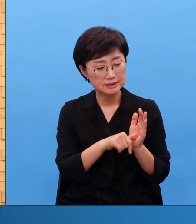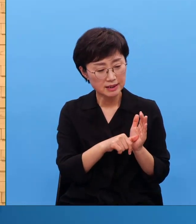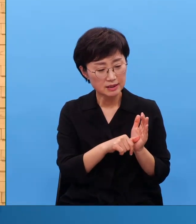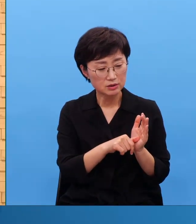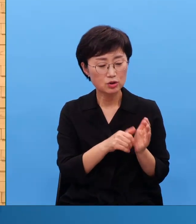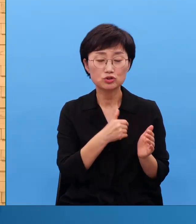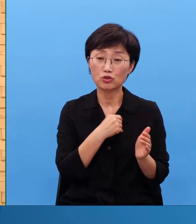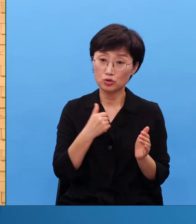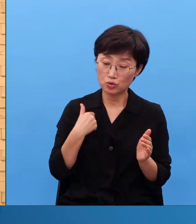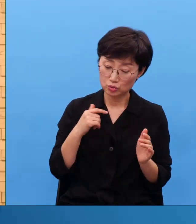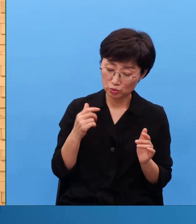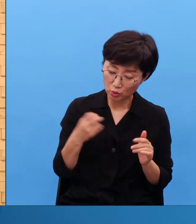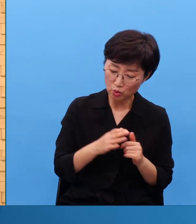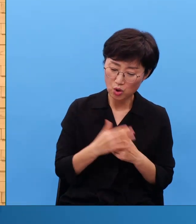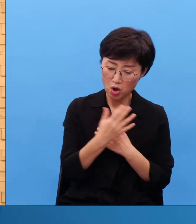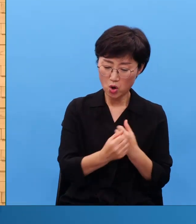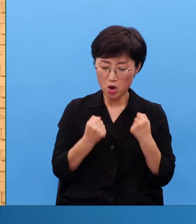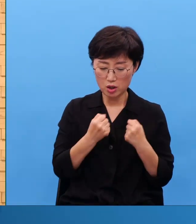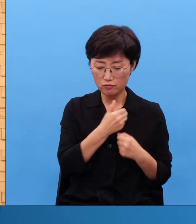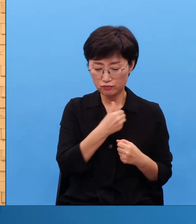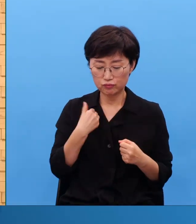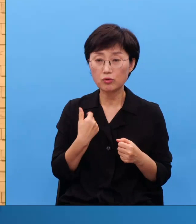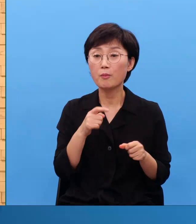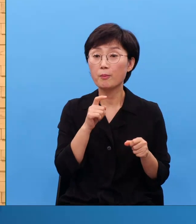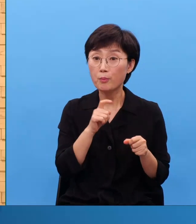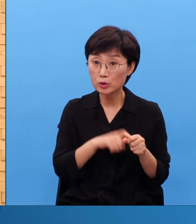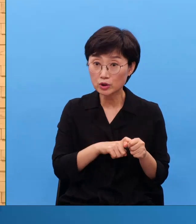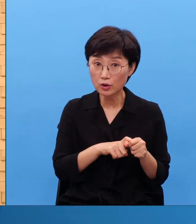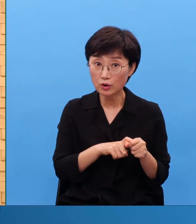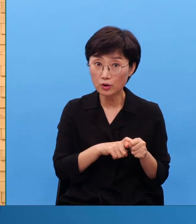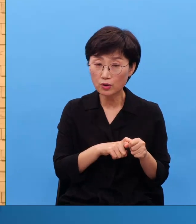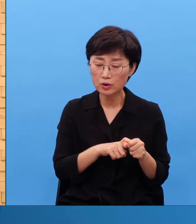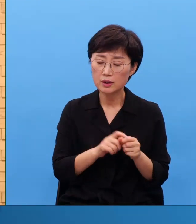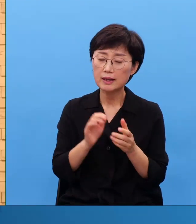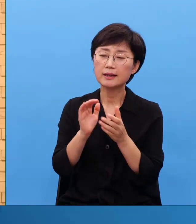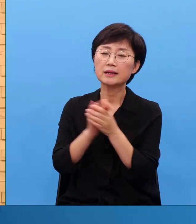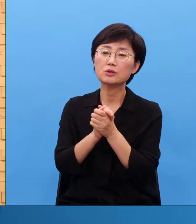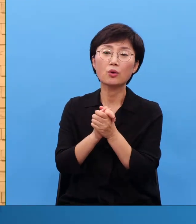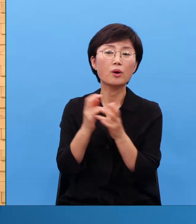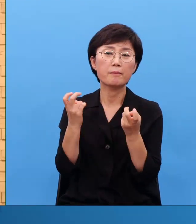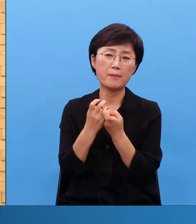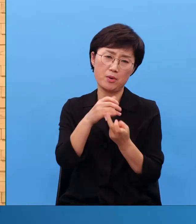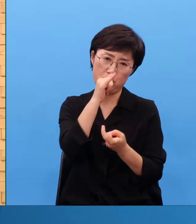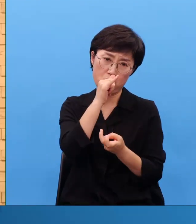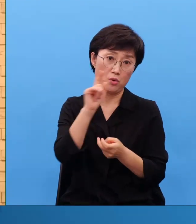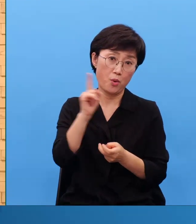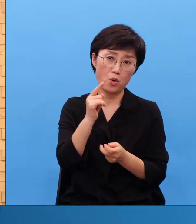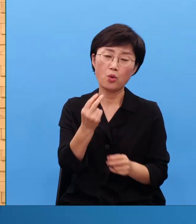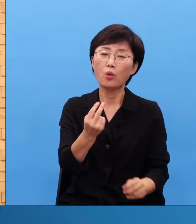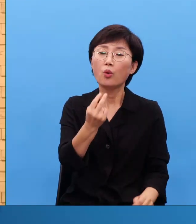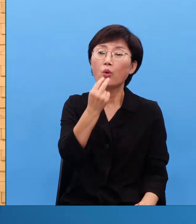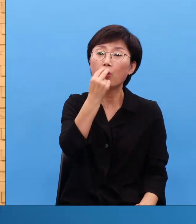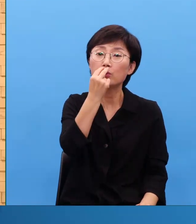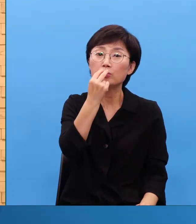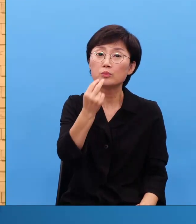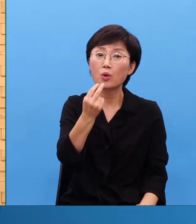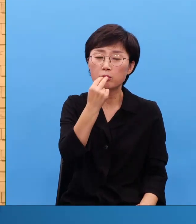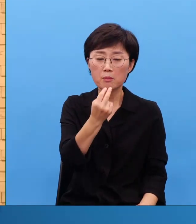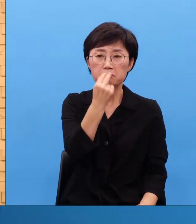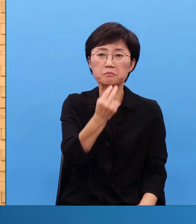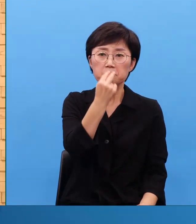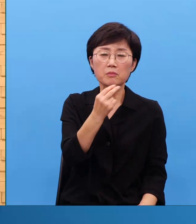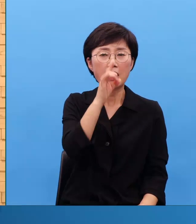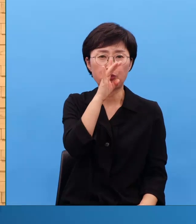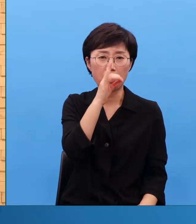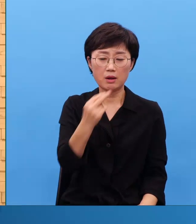위해서요. 저는 되게 나는 원래 내 삶은 길게 호흡을 계속해요. And so, in order to manage 짧게 하면 안 time as 됩니다. well as